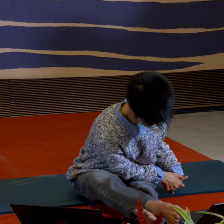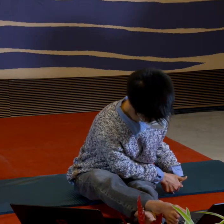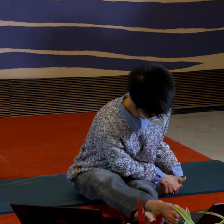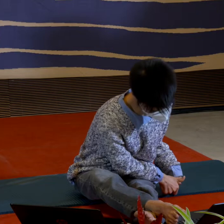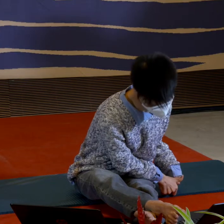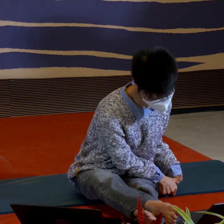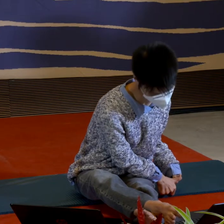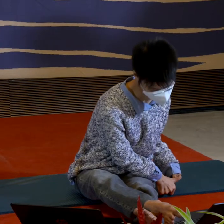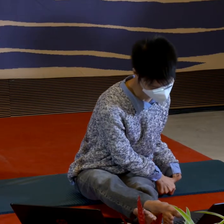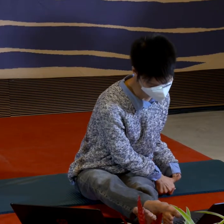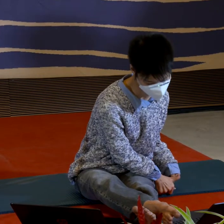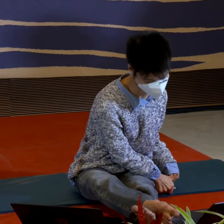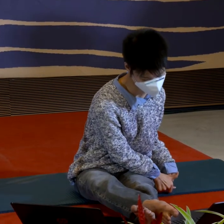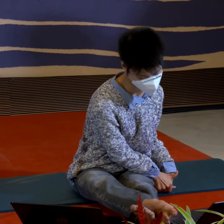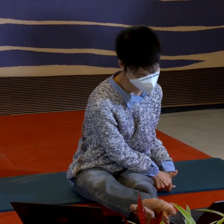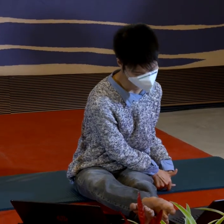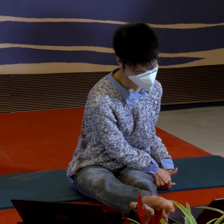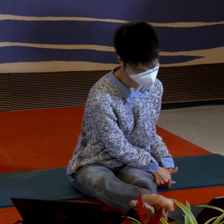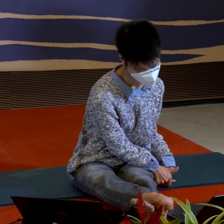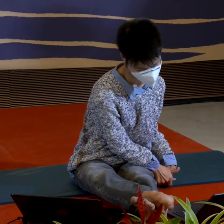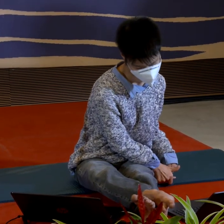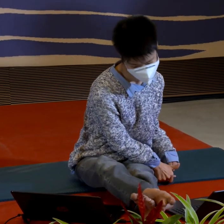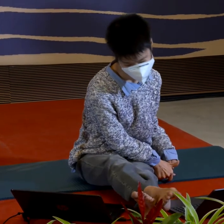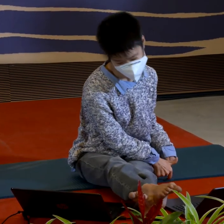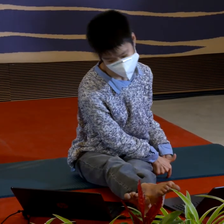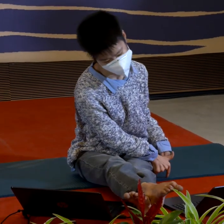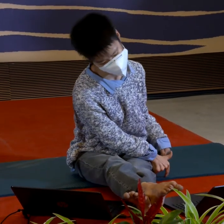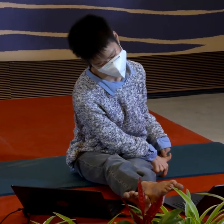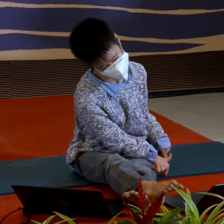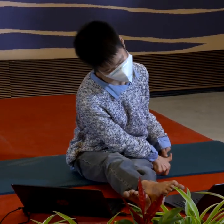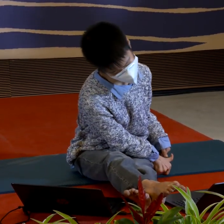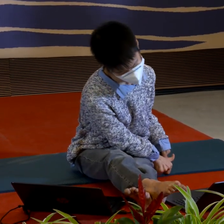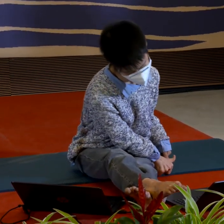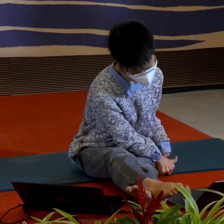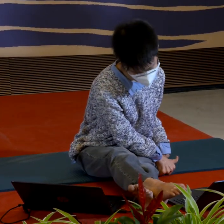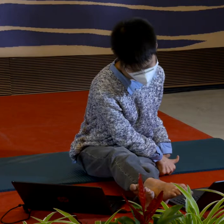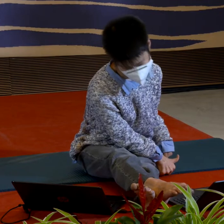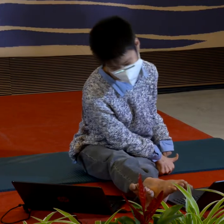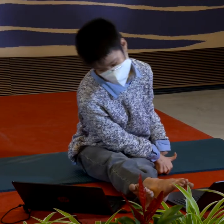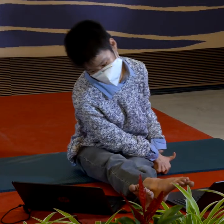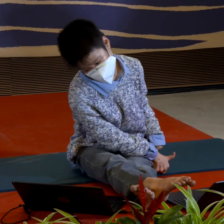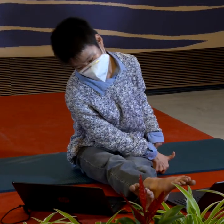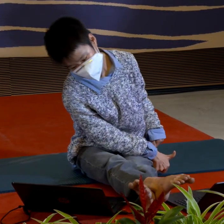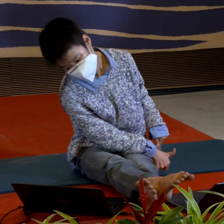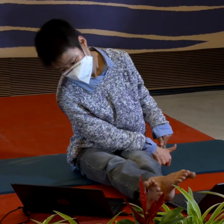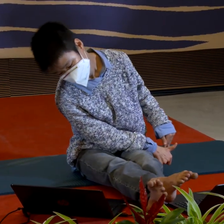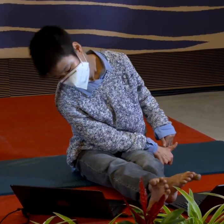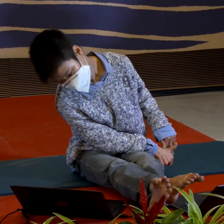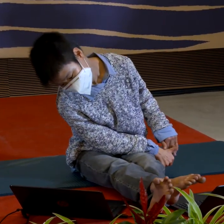ses formes. Alors, est-il condamné à ne pouvoir faire de l'art? C'est ce que je n'espère